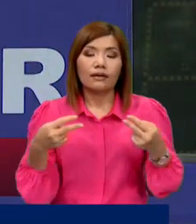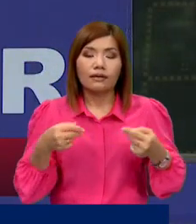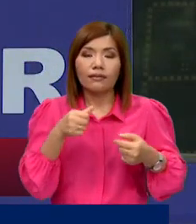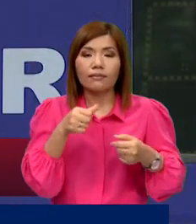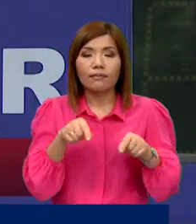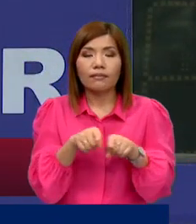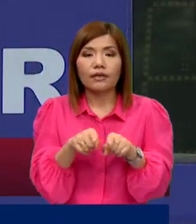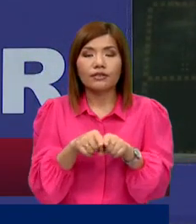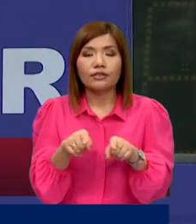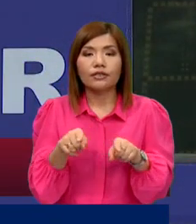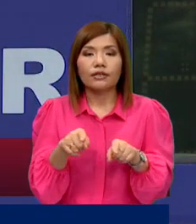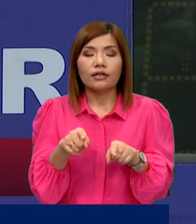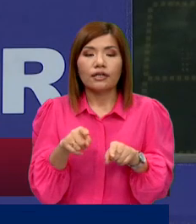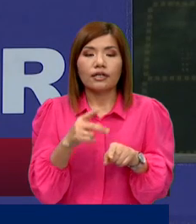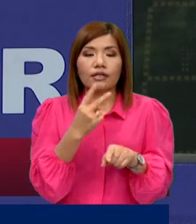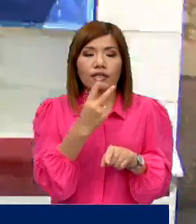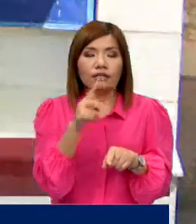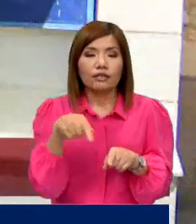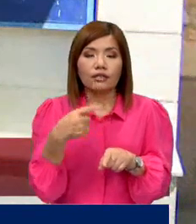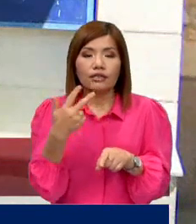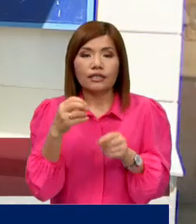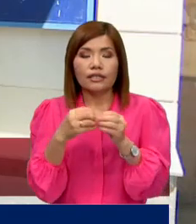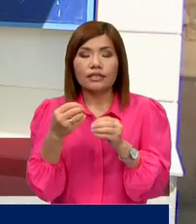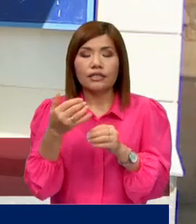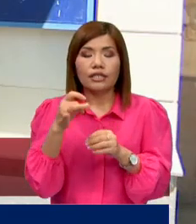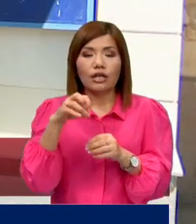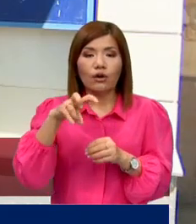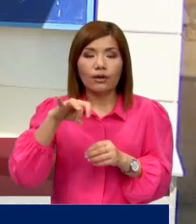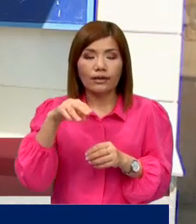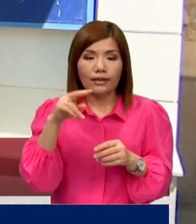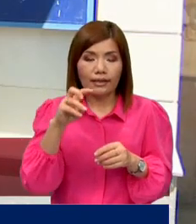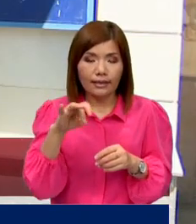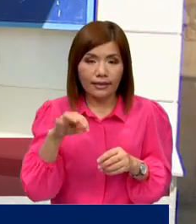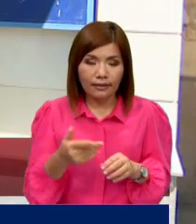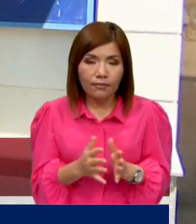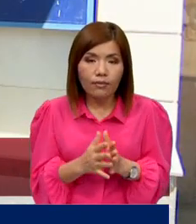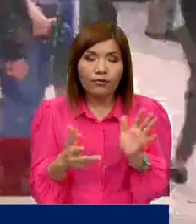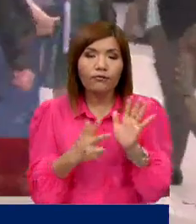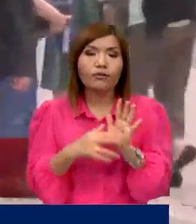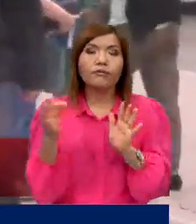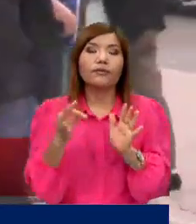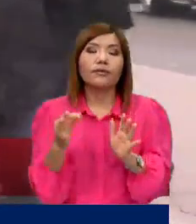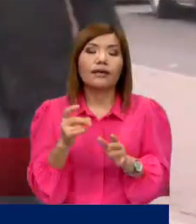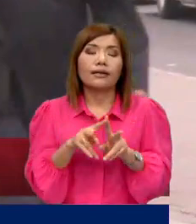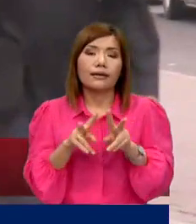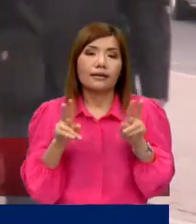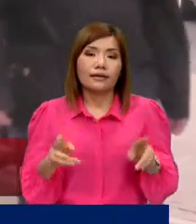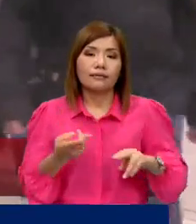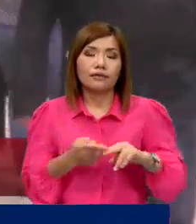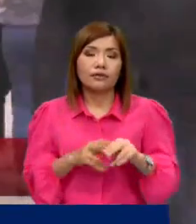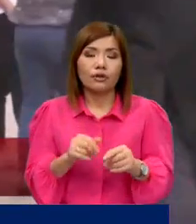обменные пункты почти на 2,2 триллиона тенге, что почти на 8% больше по сравнению с аналогичным